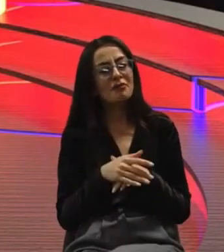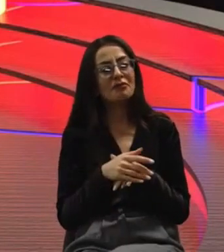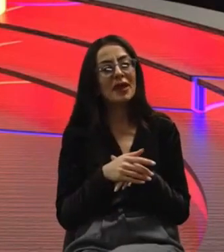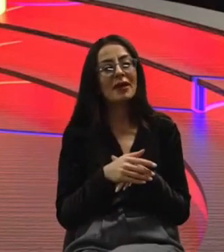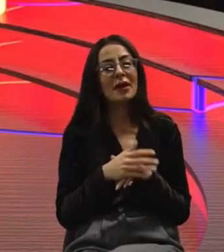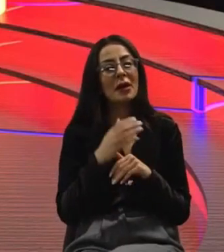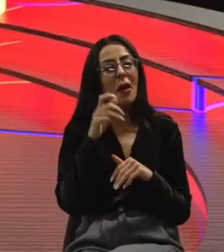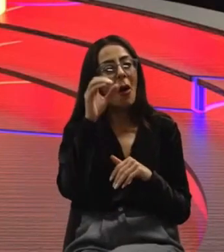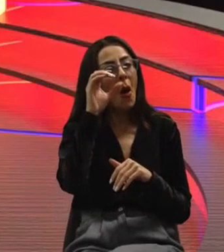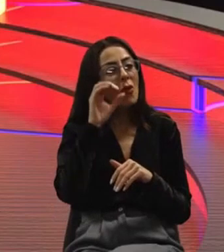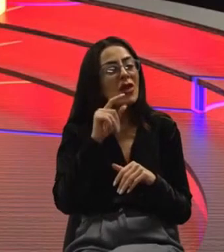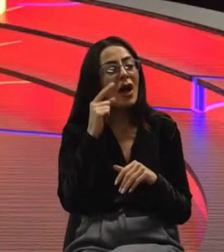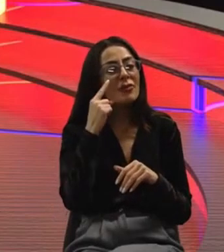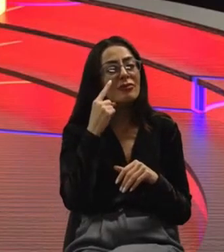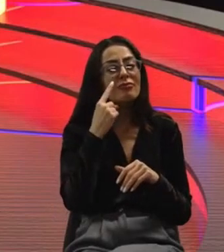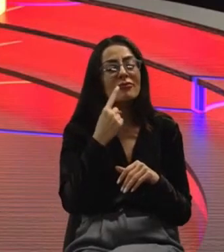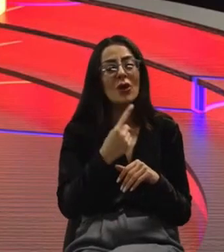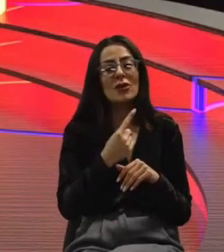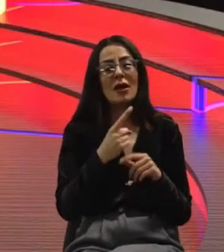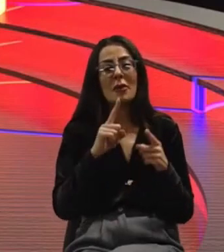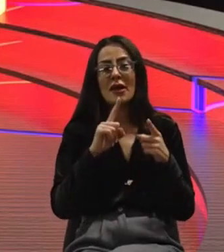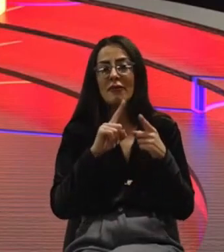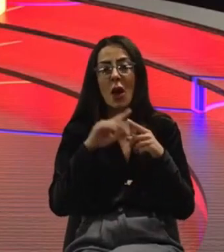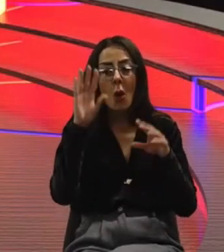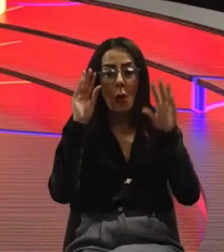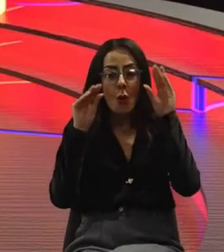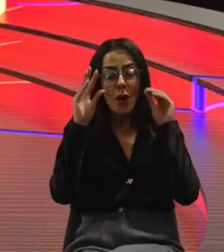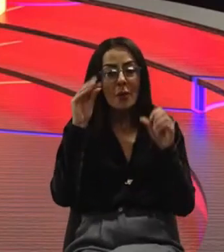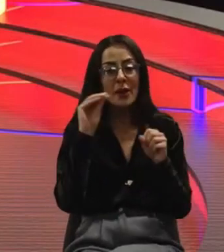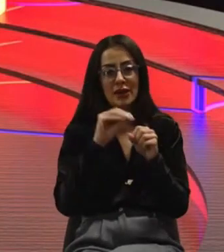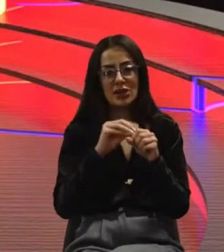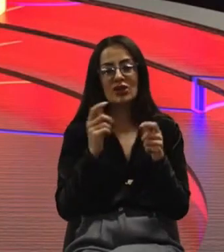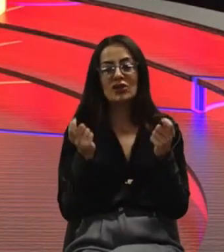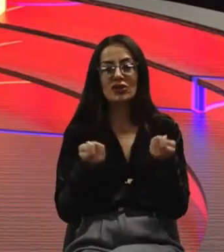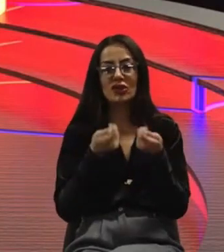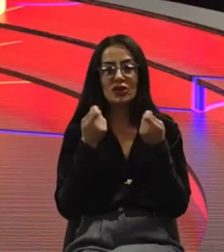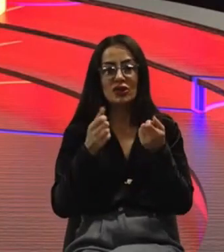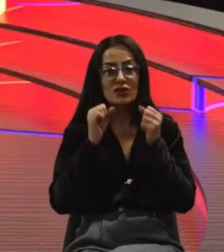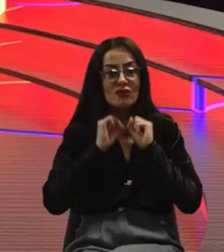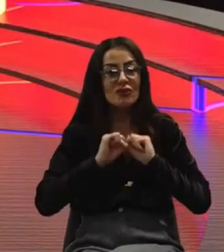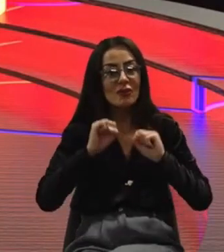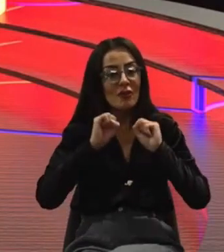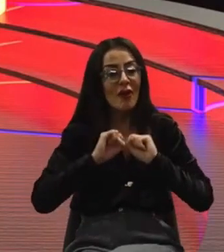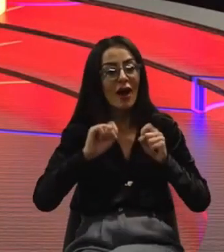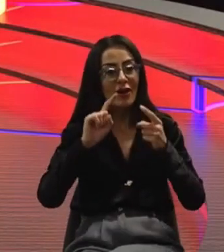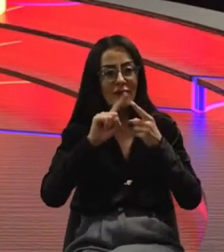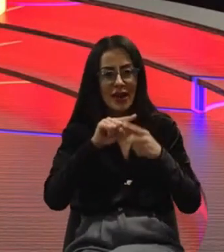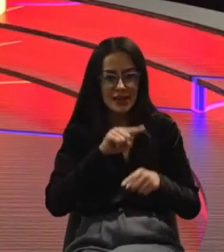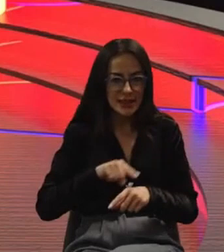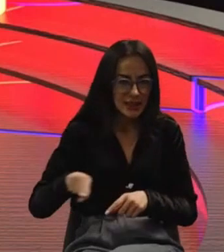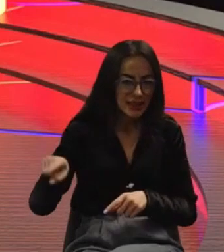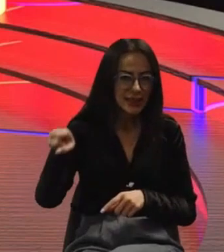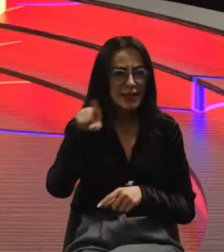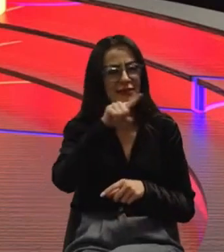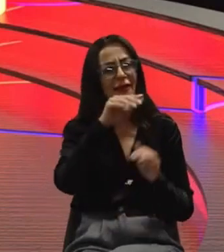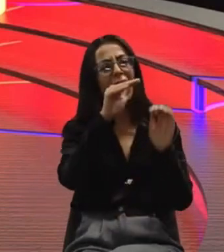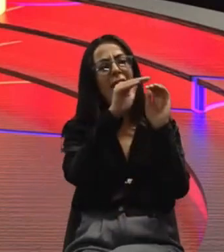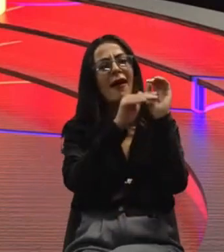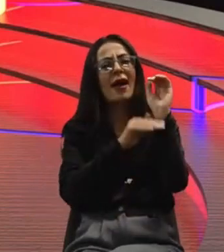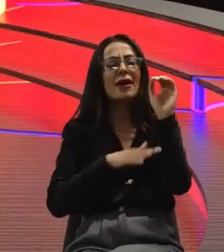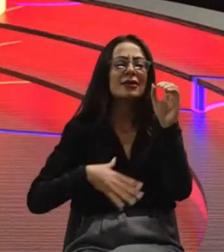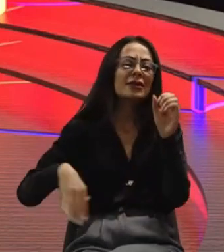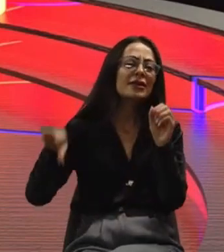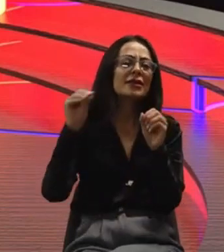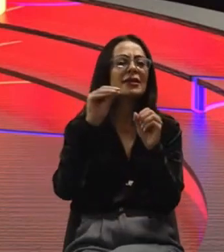öğrenmekten gocunmamak emin olun sizi ayaklarınızda keyifli istediğinizi yapar